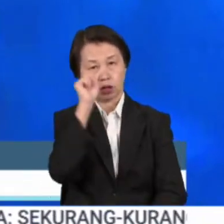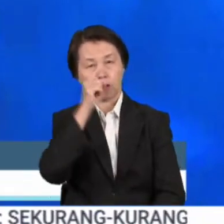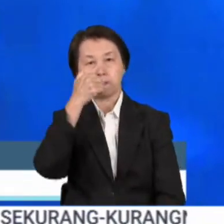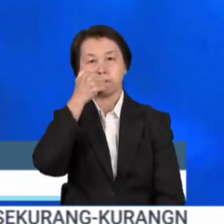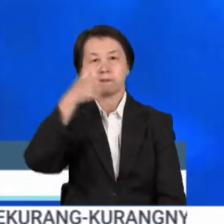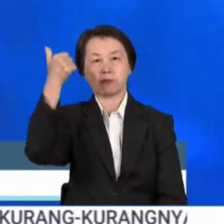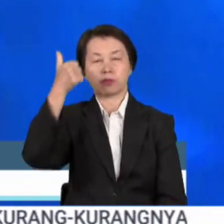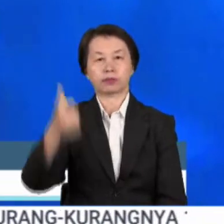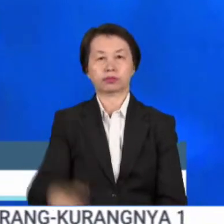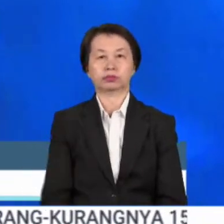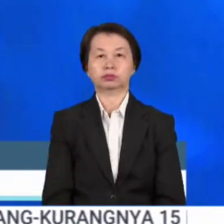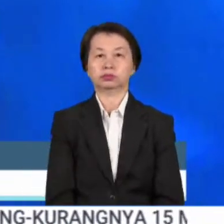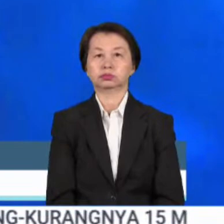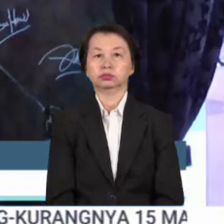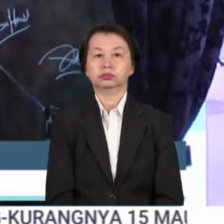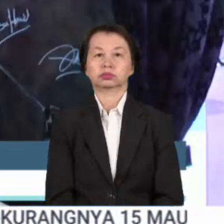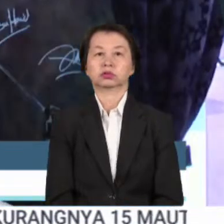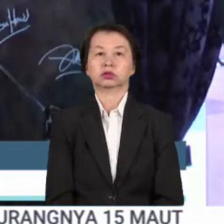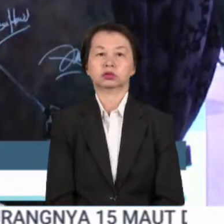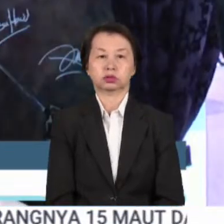terbaik.